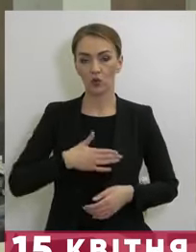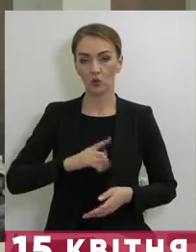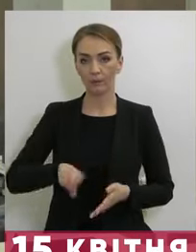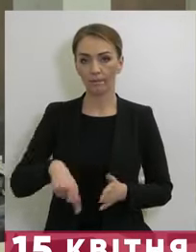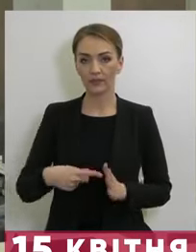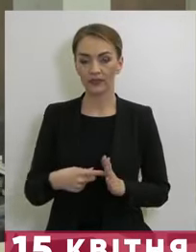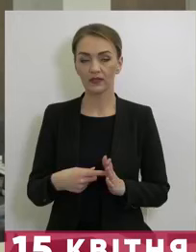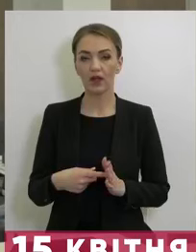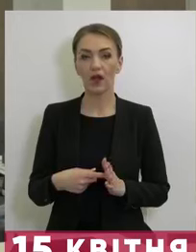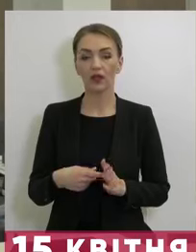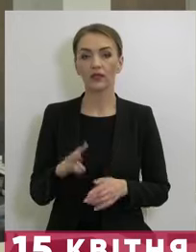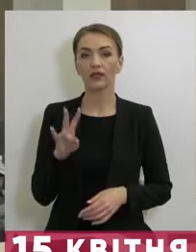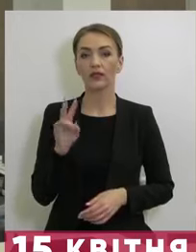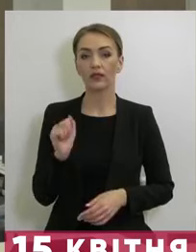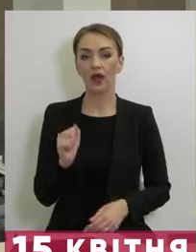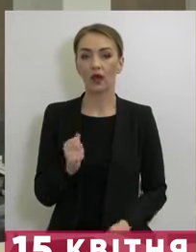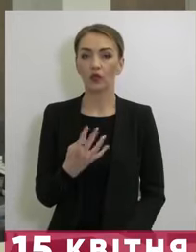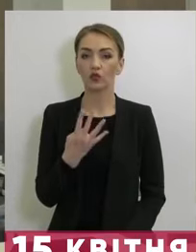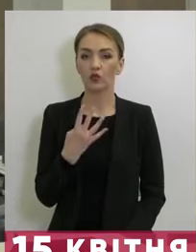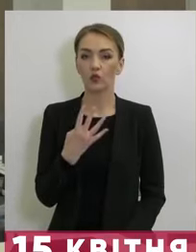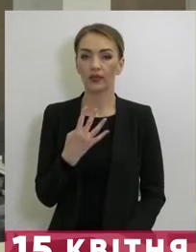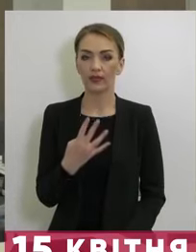міста на